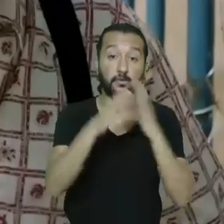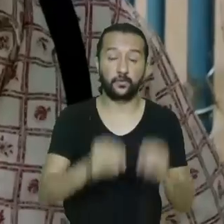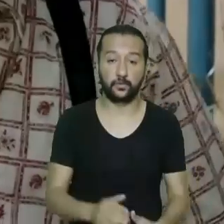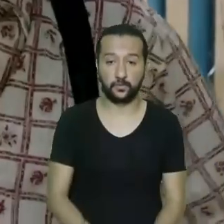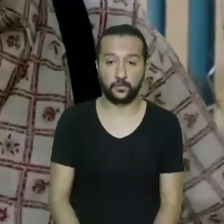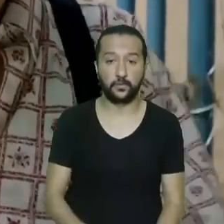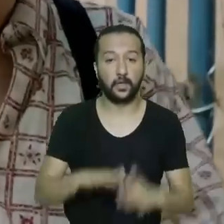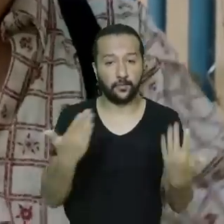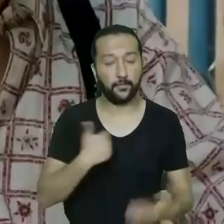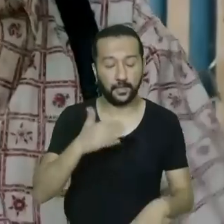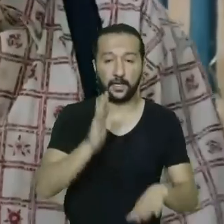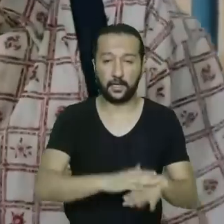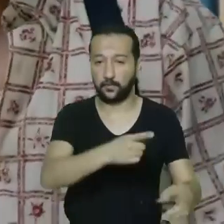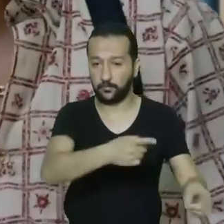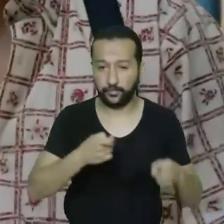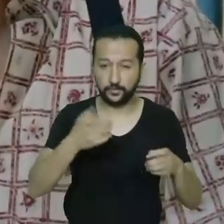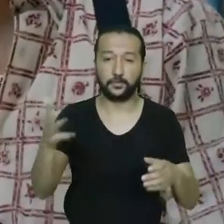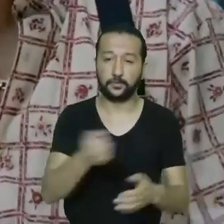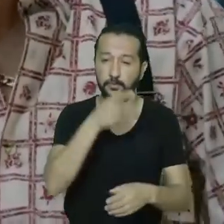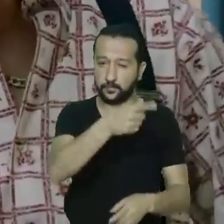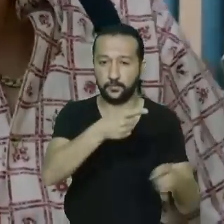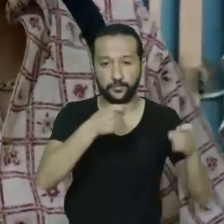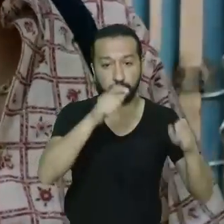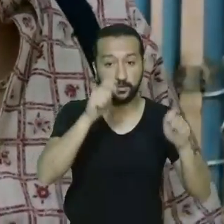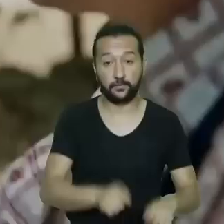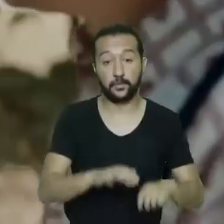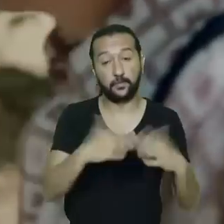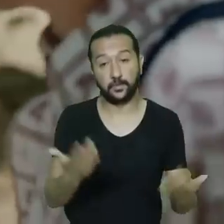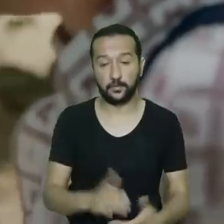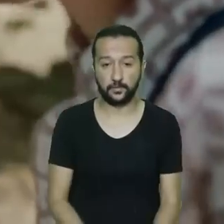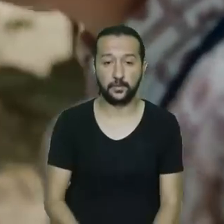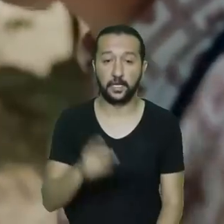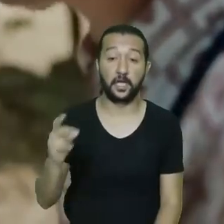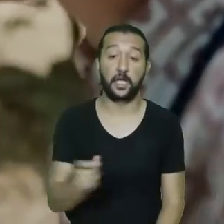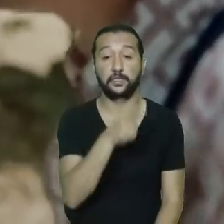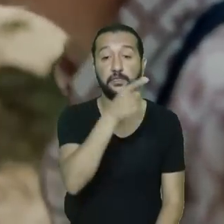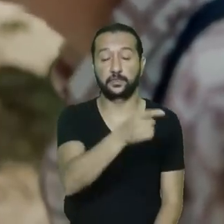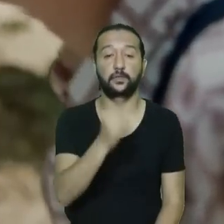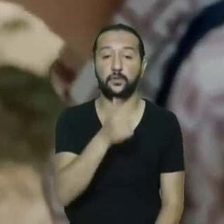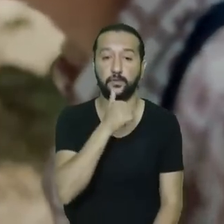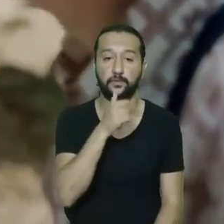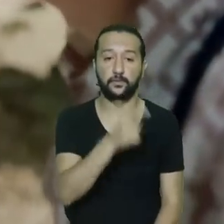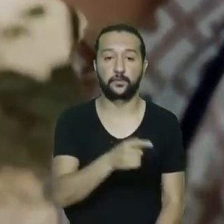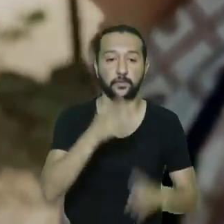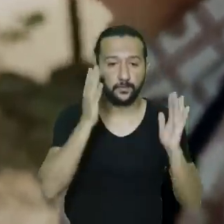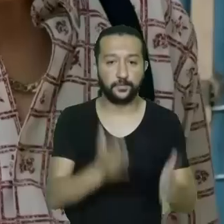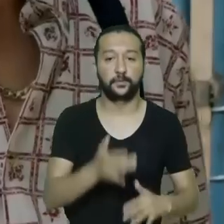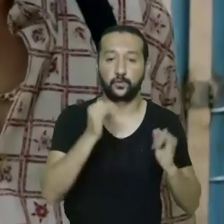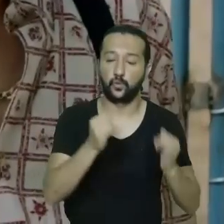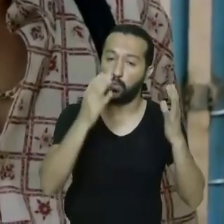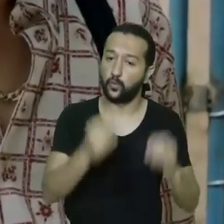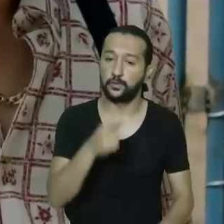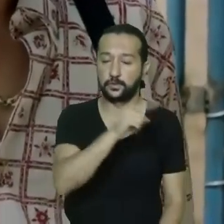giydiler. Ama ben de kaptım tüfengi, koştum peşlerinden. Bir iki yapın dedim ama kaçtım yurt olasıcala. Boyunları